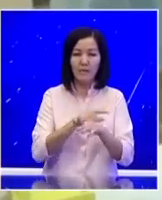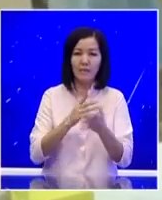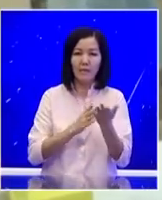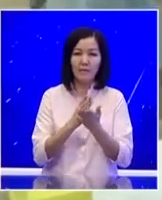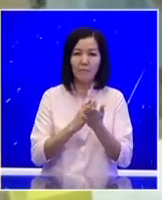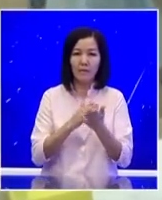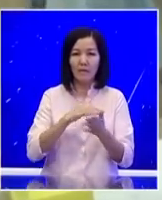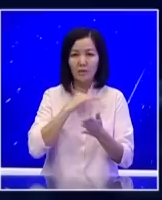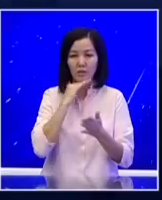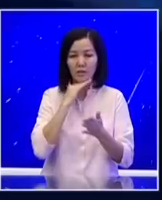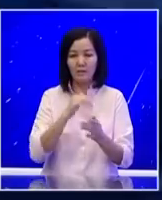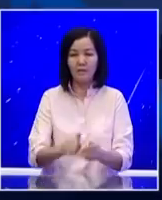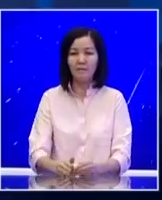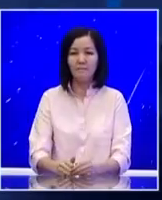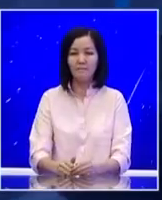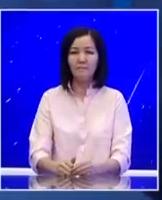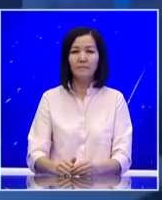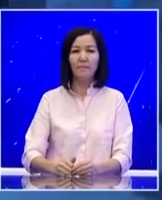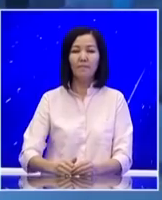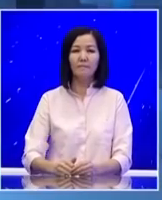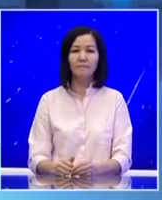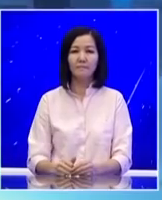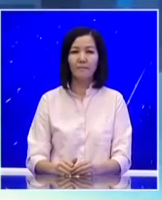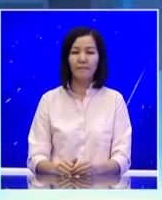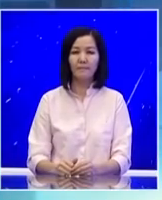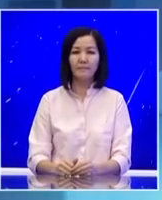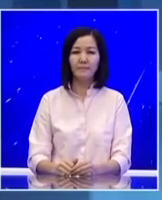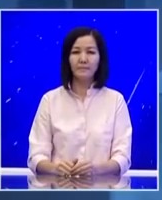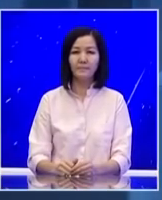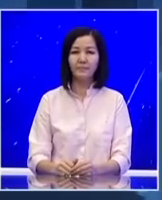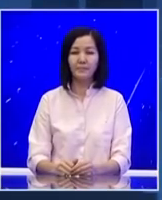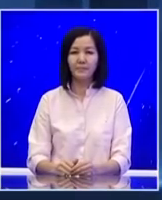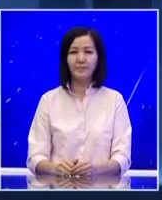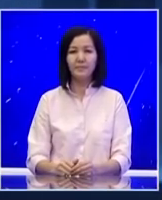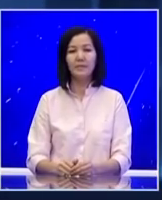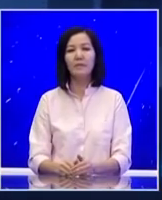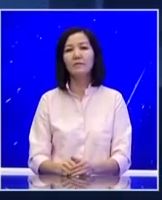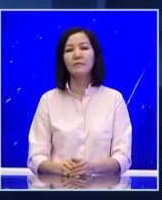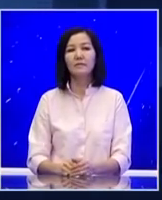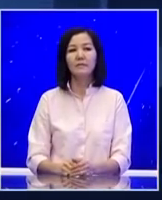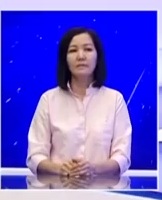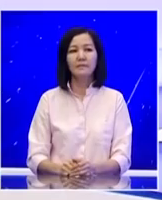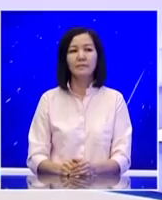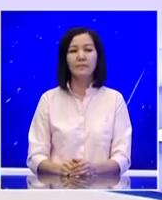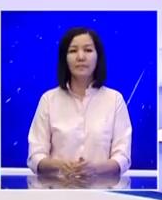да жеткілікті. Құрманжан Қасымжанұлы, Аманжол Жөнкешев, Жетісу арнасы.